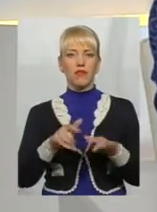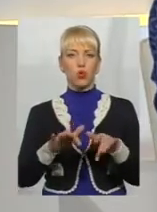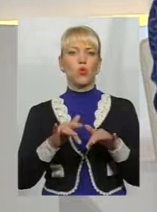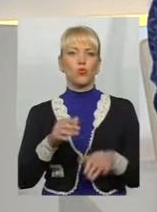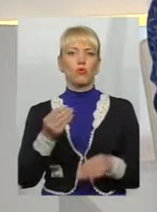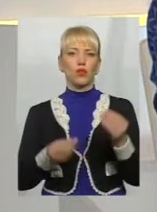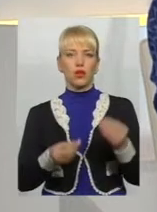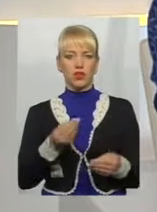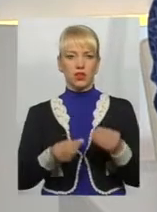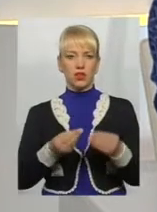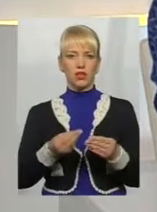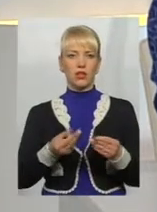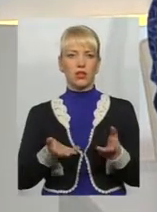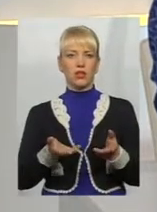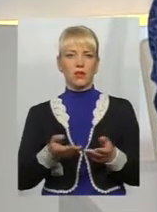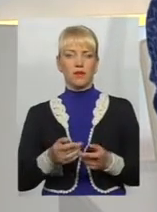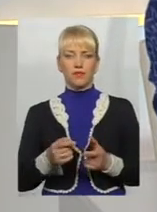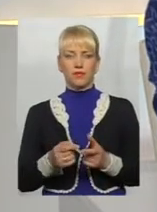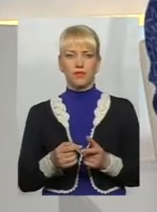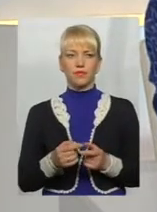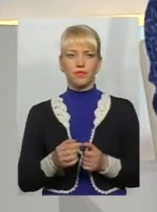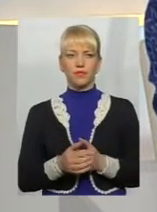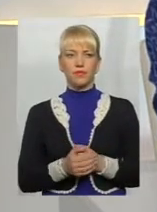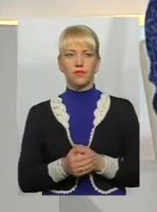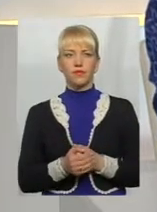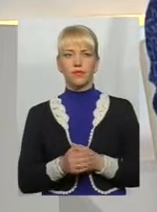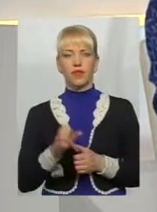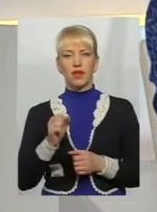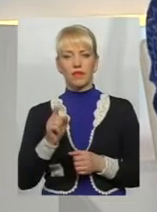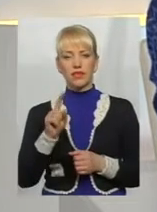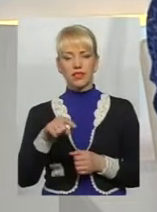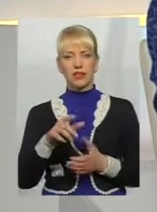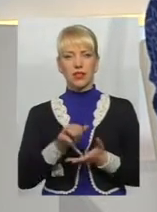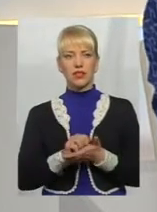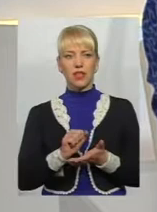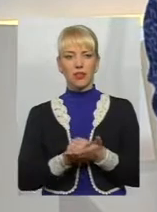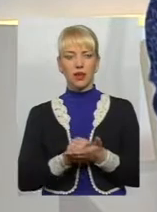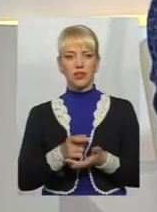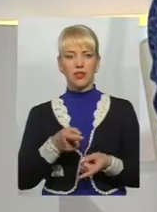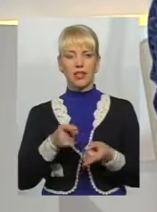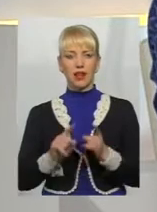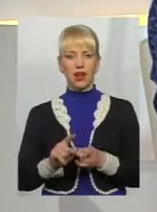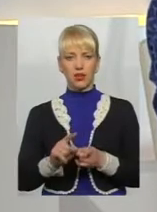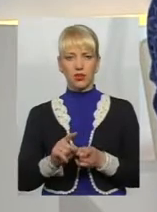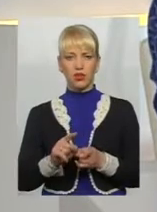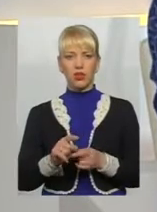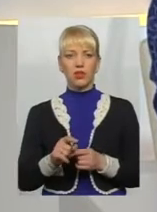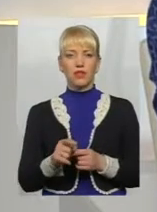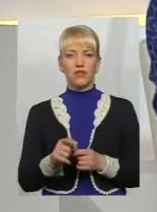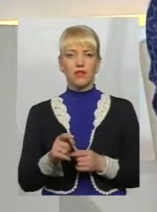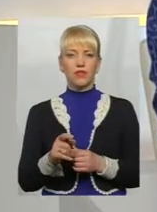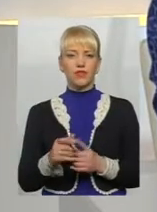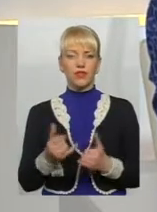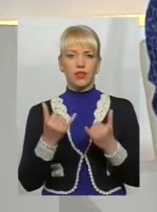там іграшці черговій і брати чергові вершини, а все-таки займатися реально, в реальному